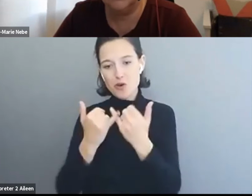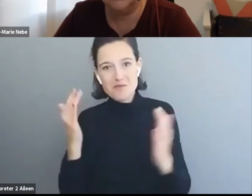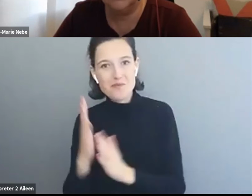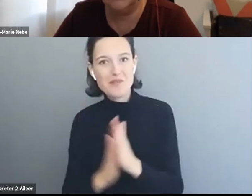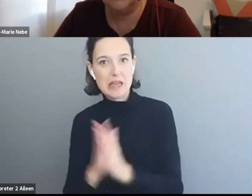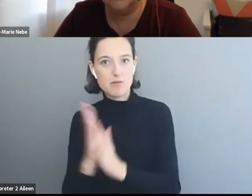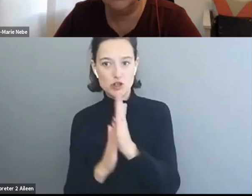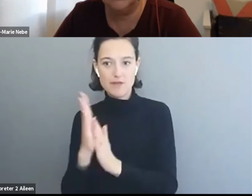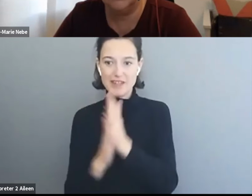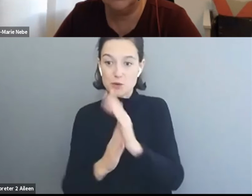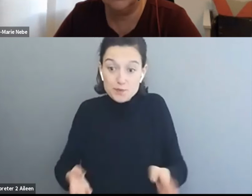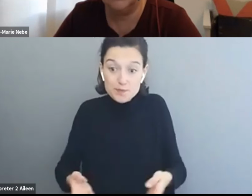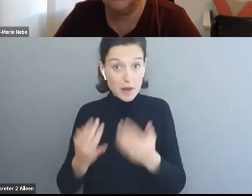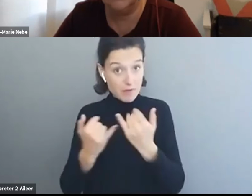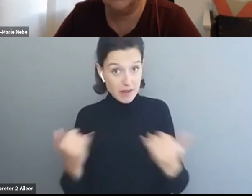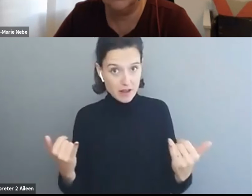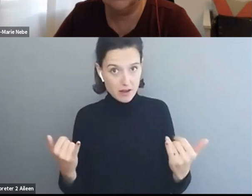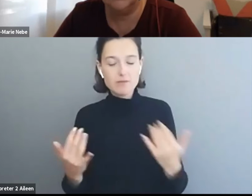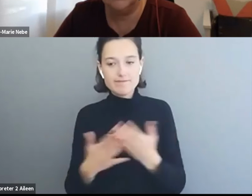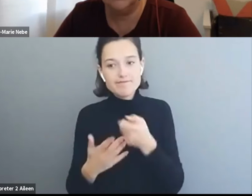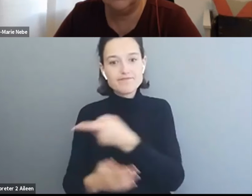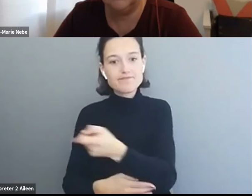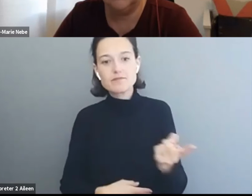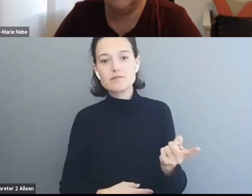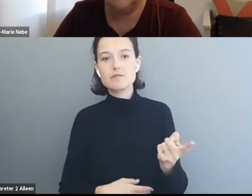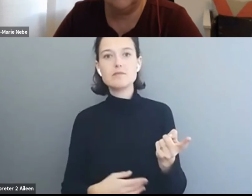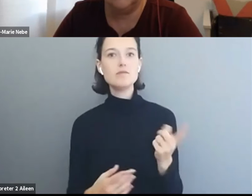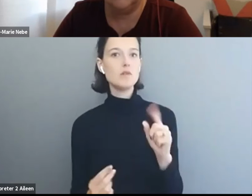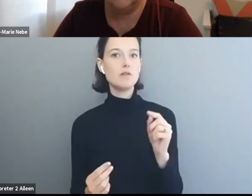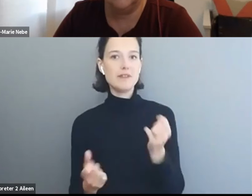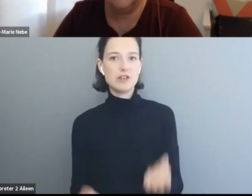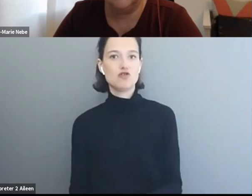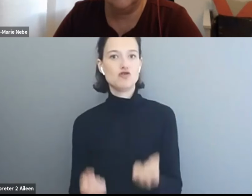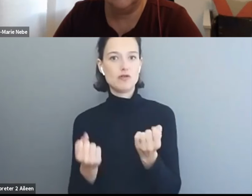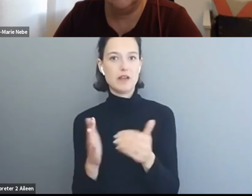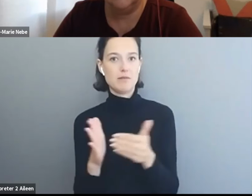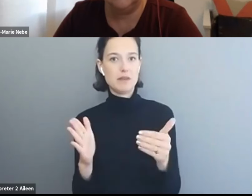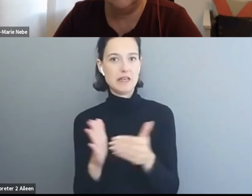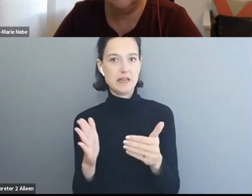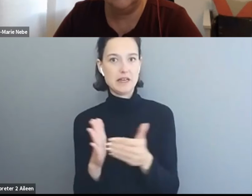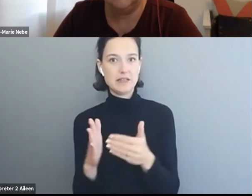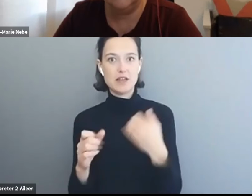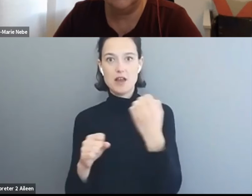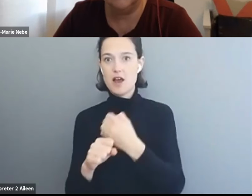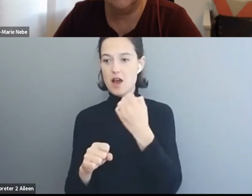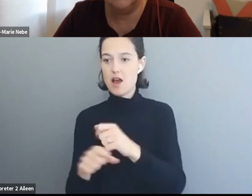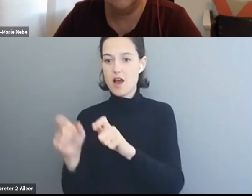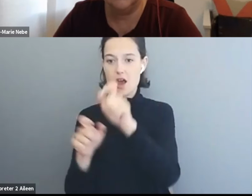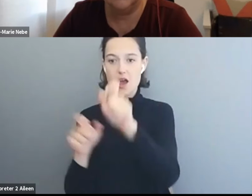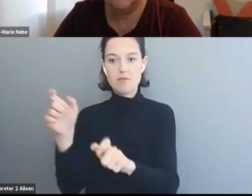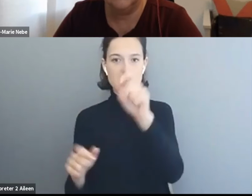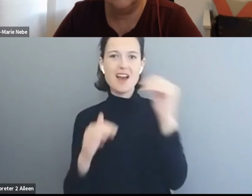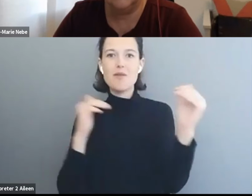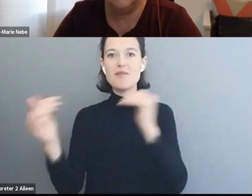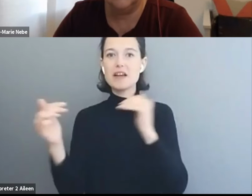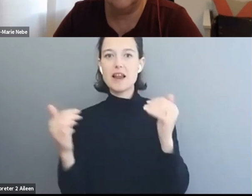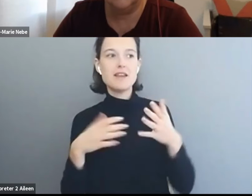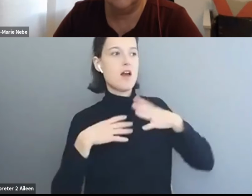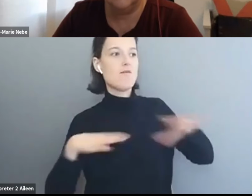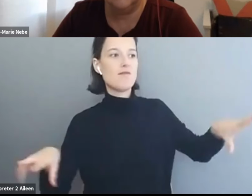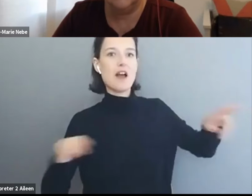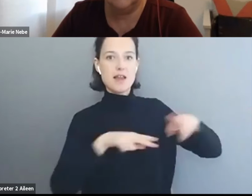haben, dass sie einfach anteilig mehr schwerbehinderte Beschäftigte haben als viele Unternehmen auf dem freien Markt. Und dass